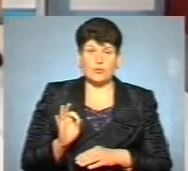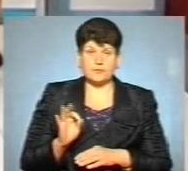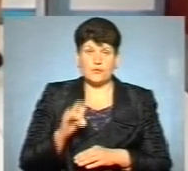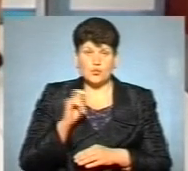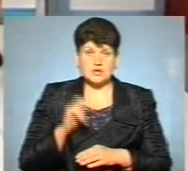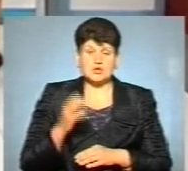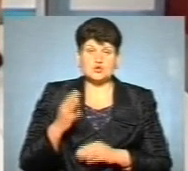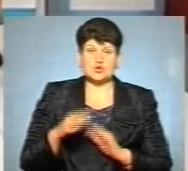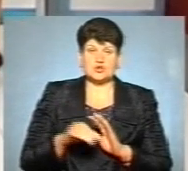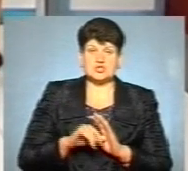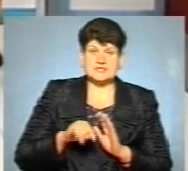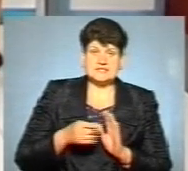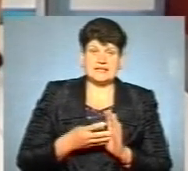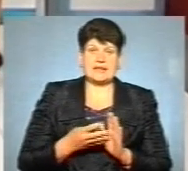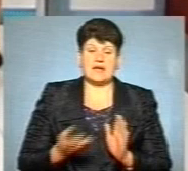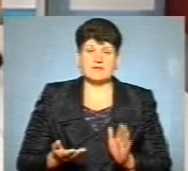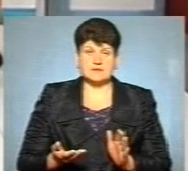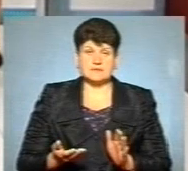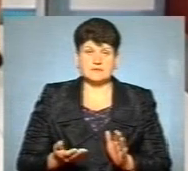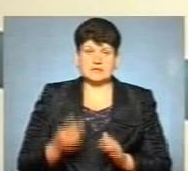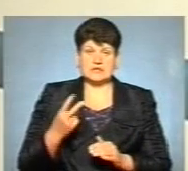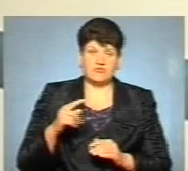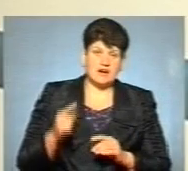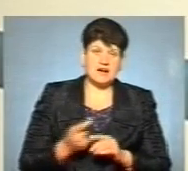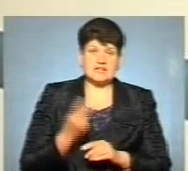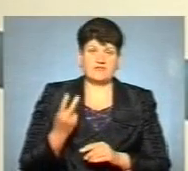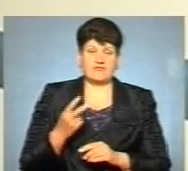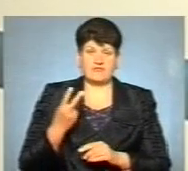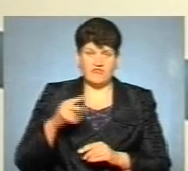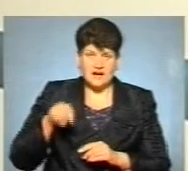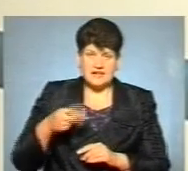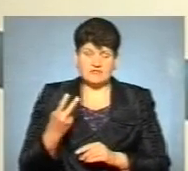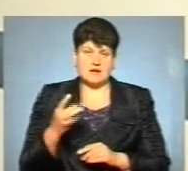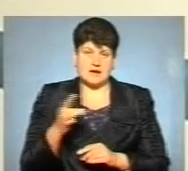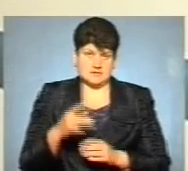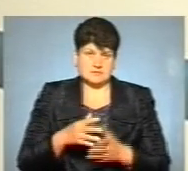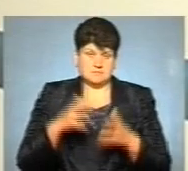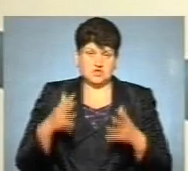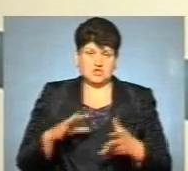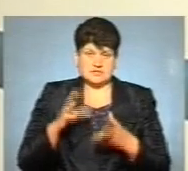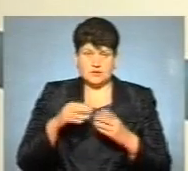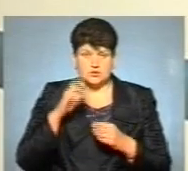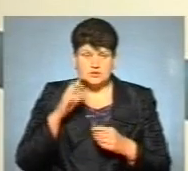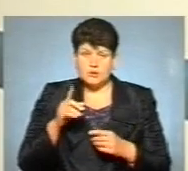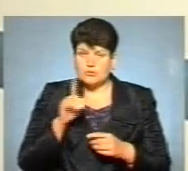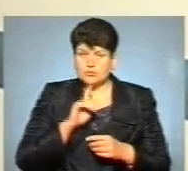Україні 46,9. В 2,2 рази перевищує загальнодержавні показники. Тому ще